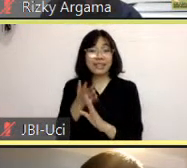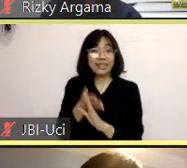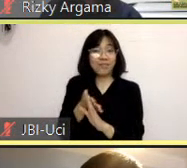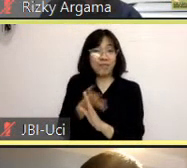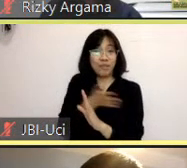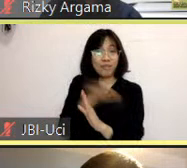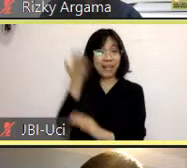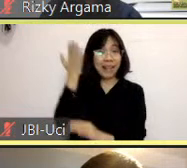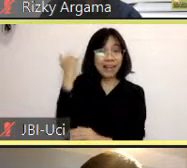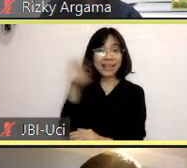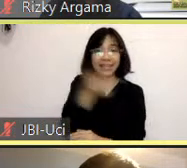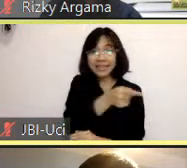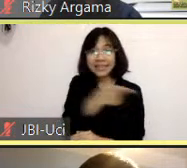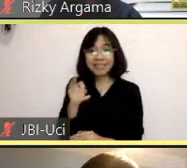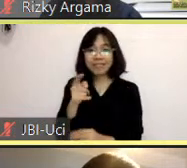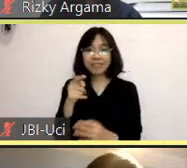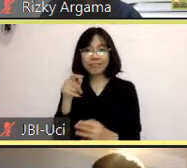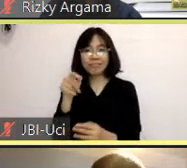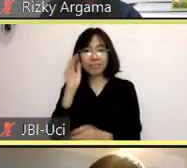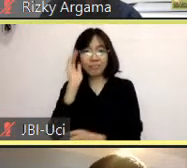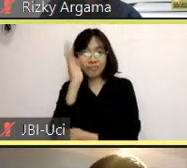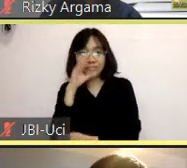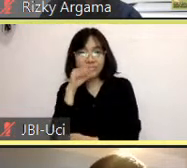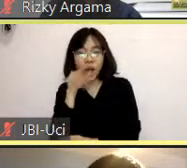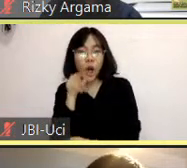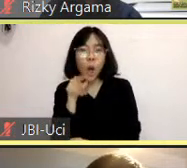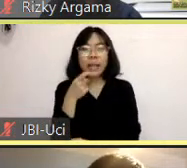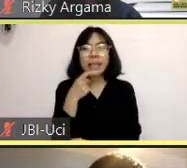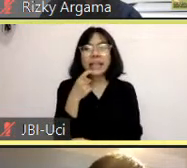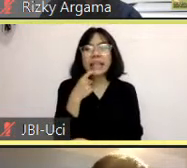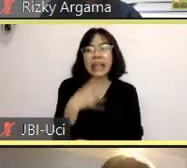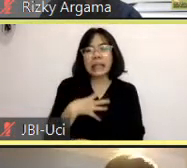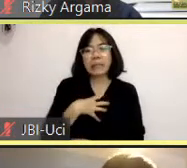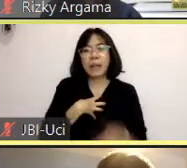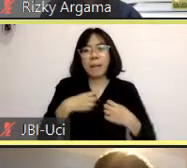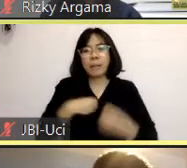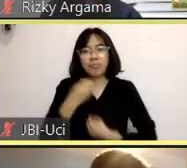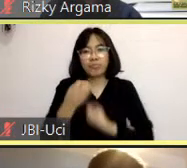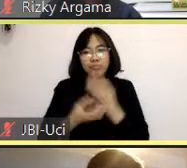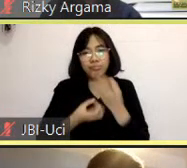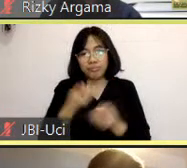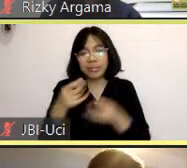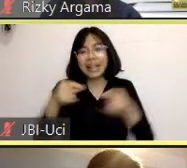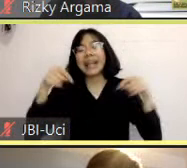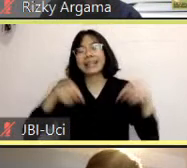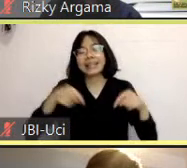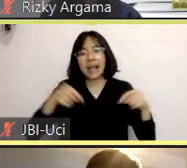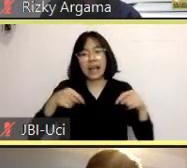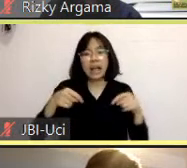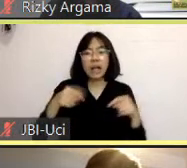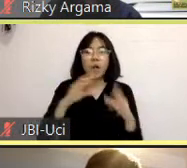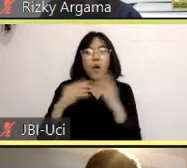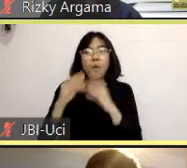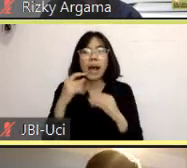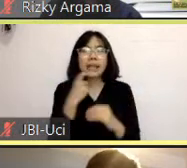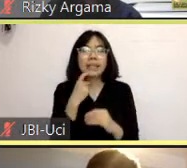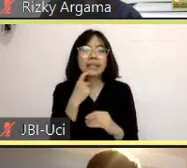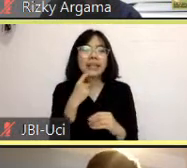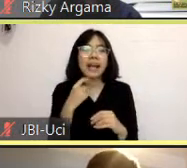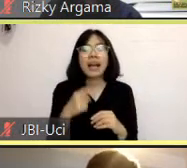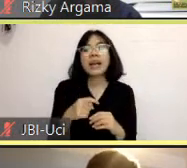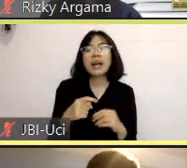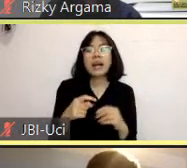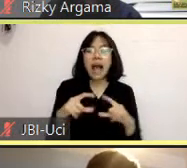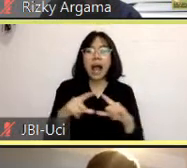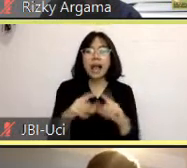ingin mengangkat aspek yang satu lagi, yaitu freedom of association, yang juga